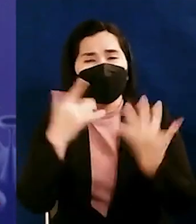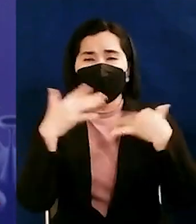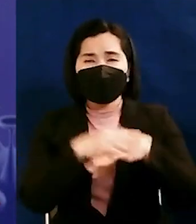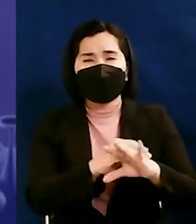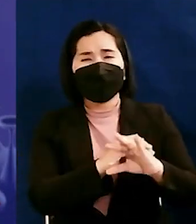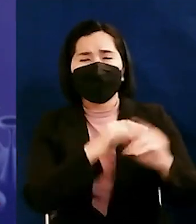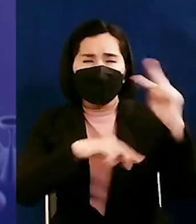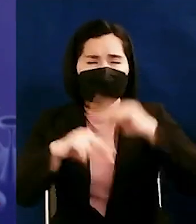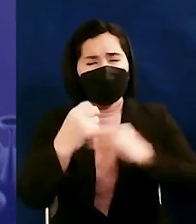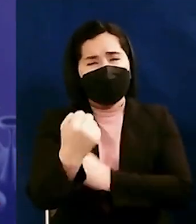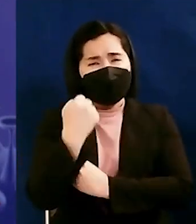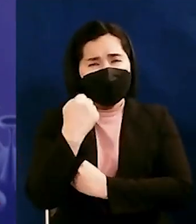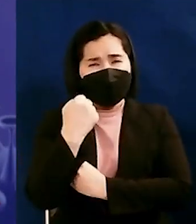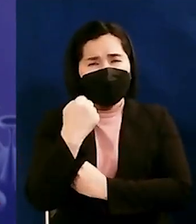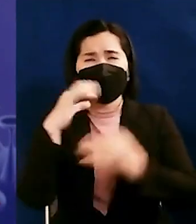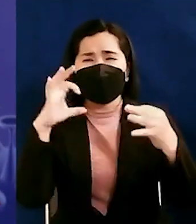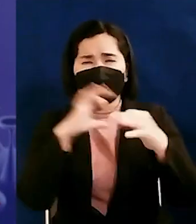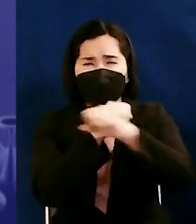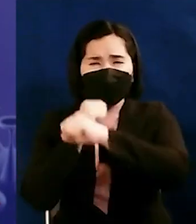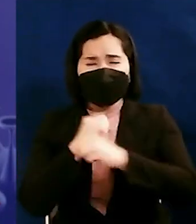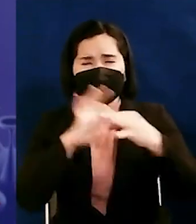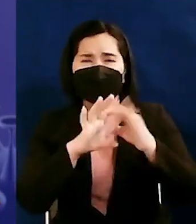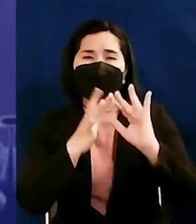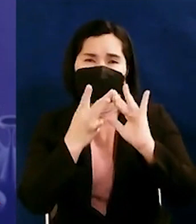ไซเบอร์นะครับได้ลงไป